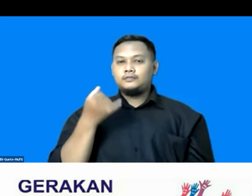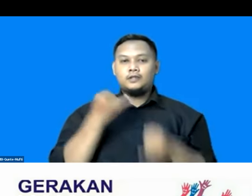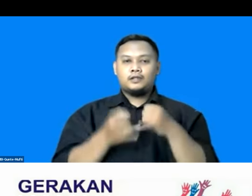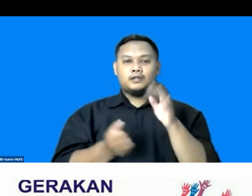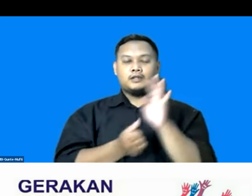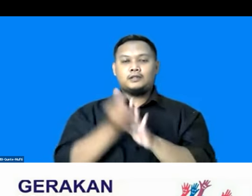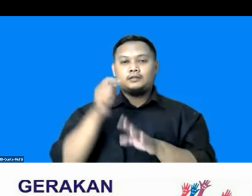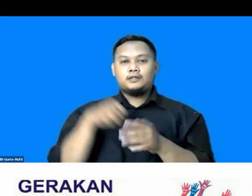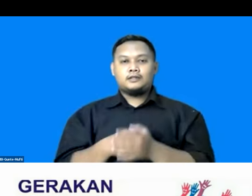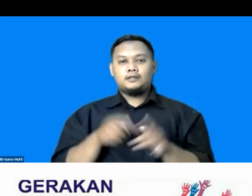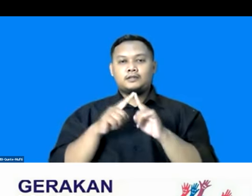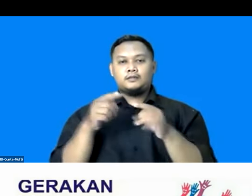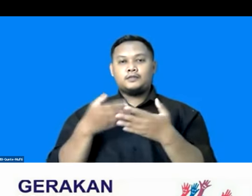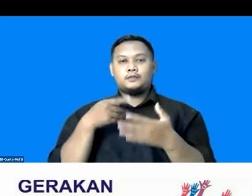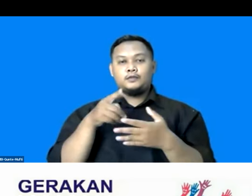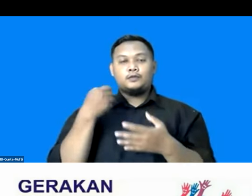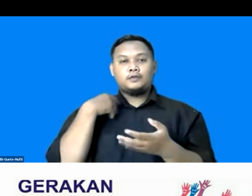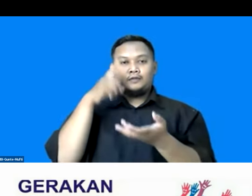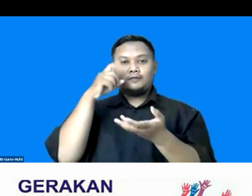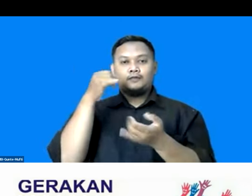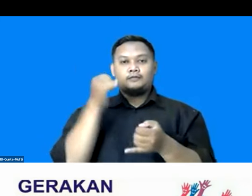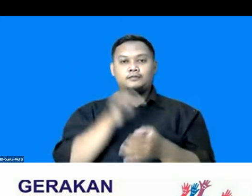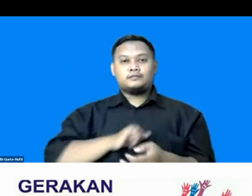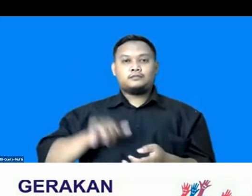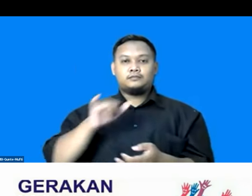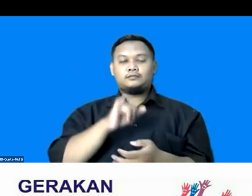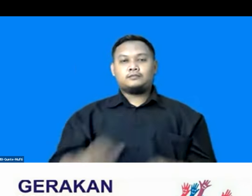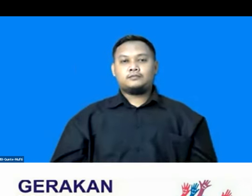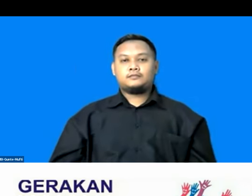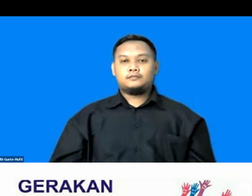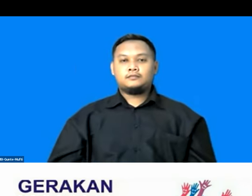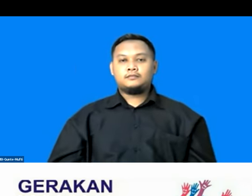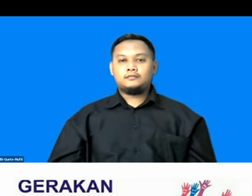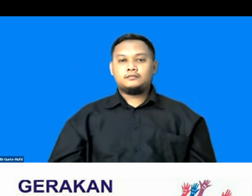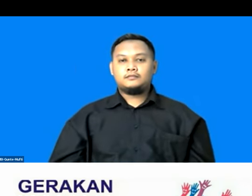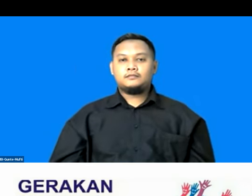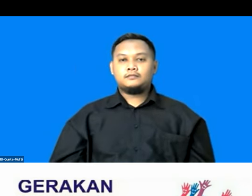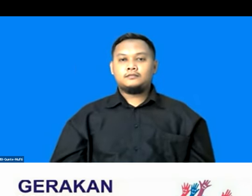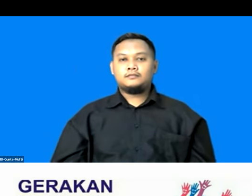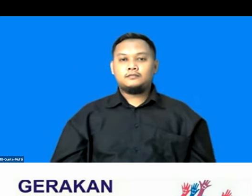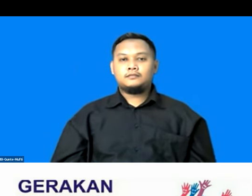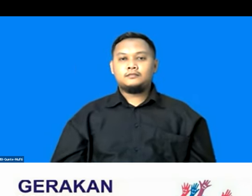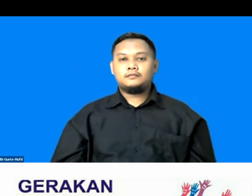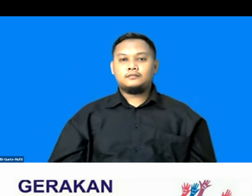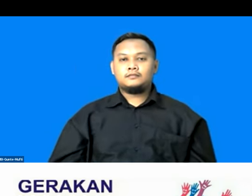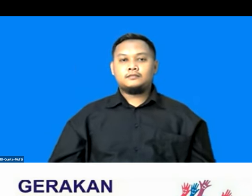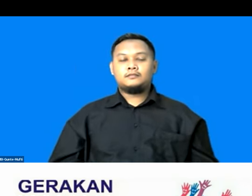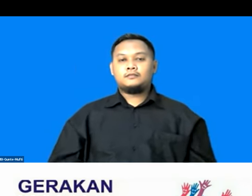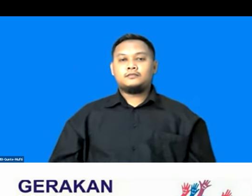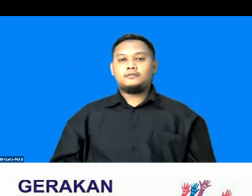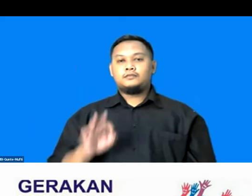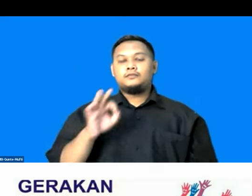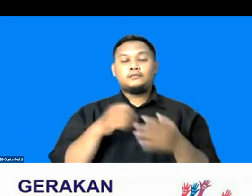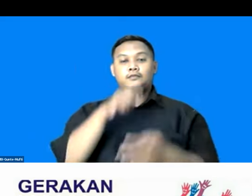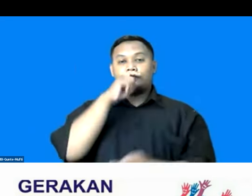sebelum itu ada foto bersama ya? Ada foto bersama itu ya? Oke, sebentar, Bapak dan